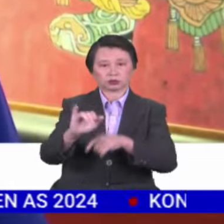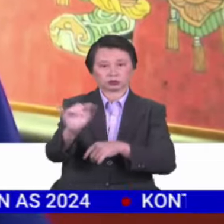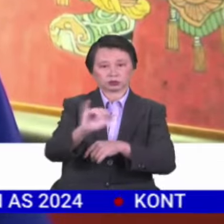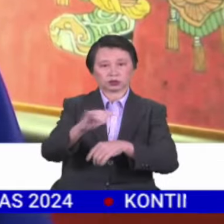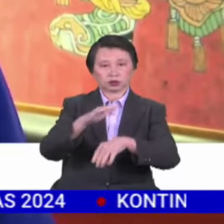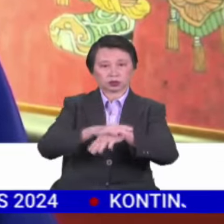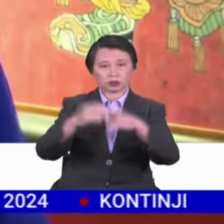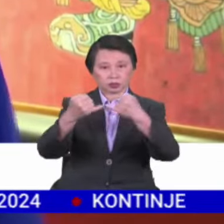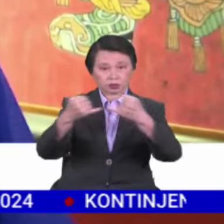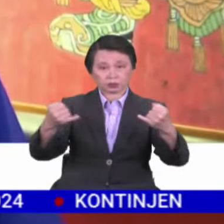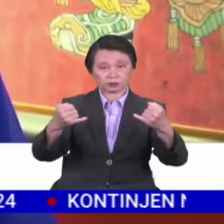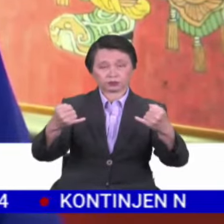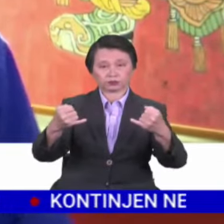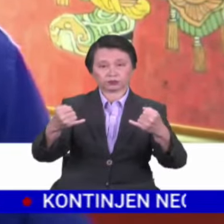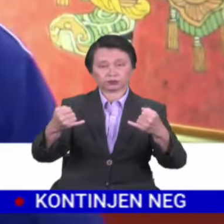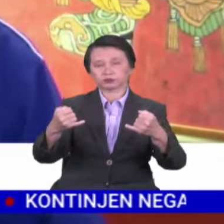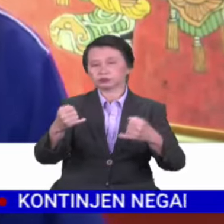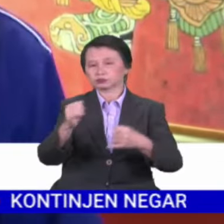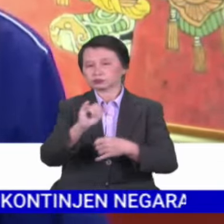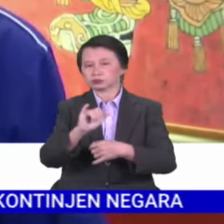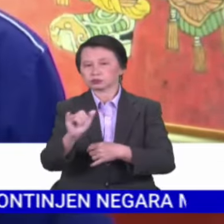online, dan makanan, food,